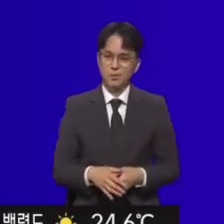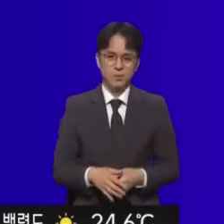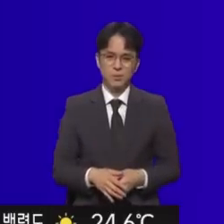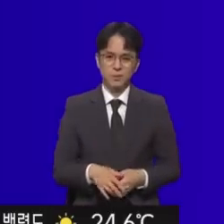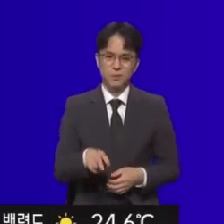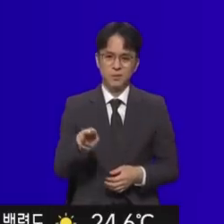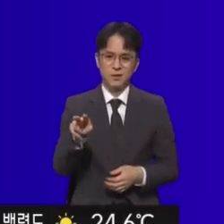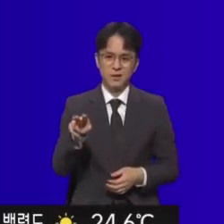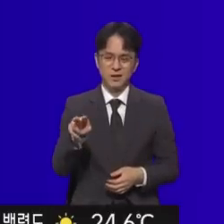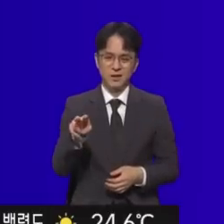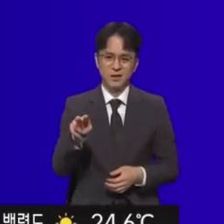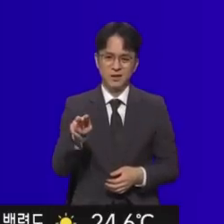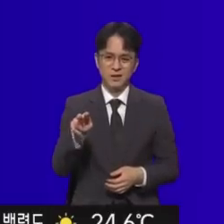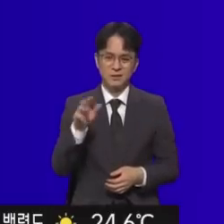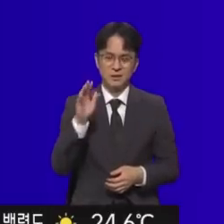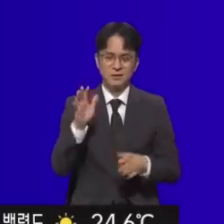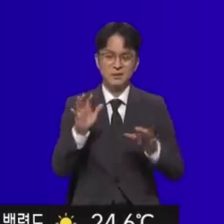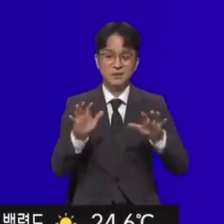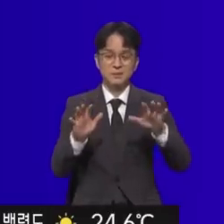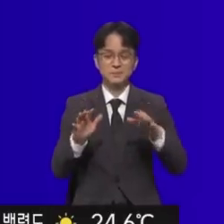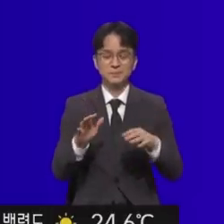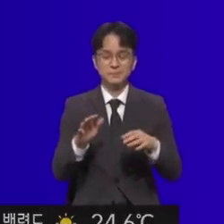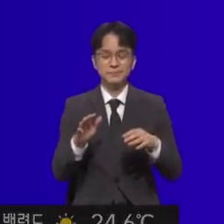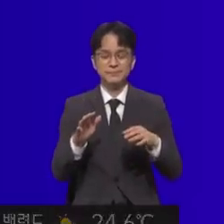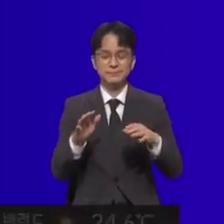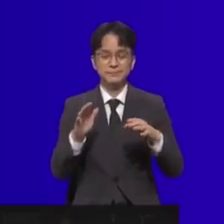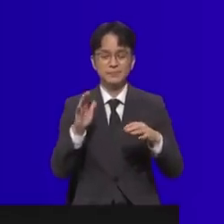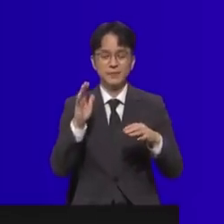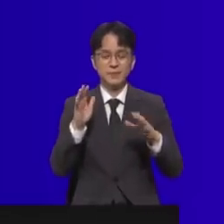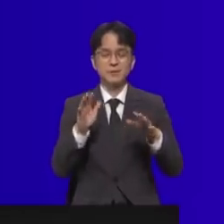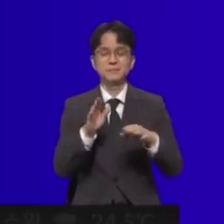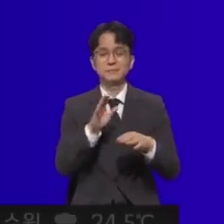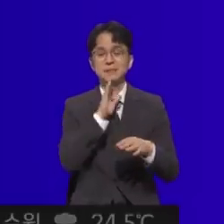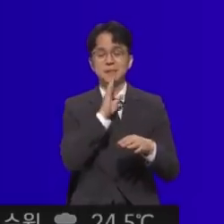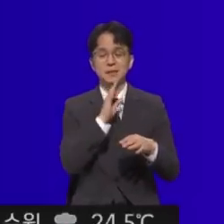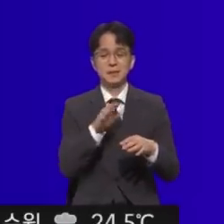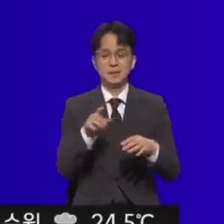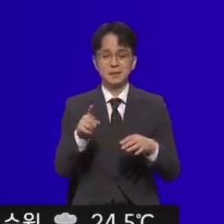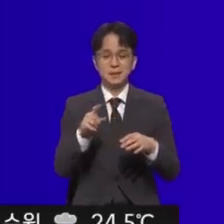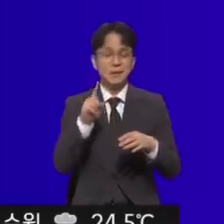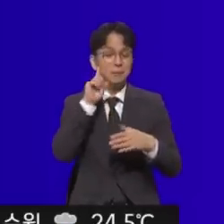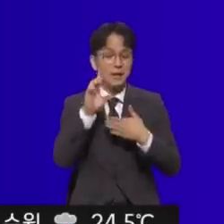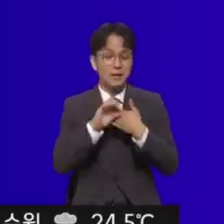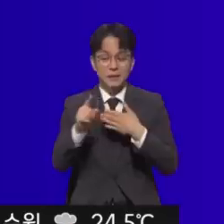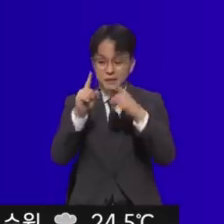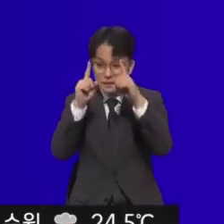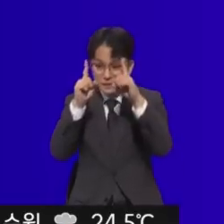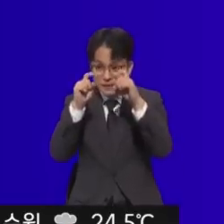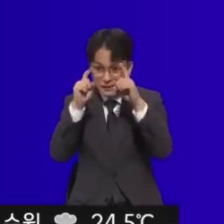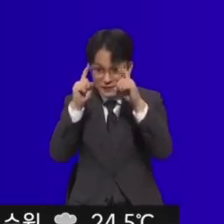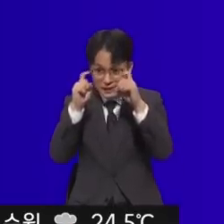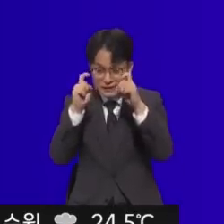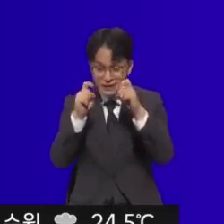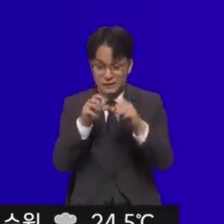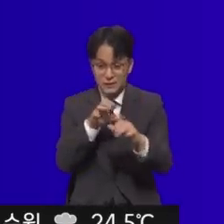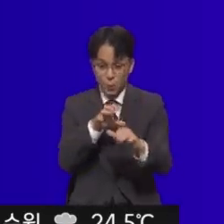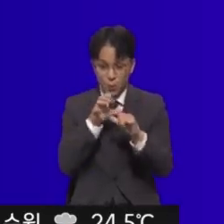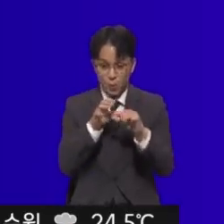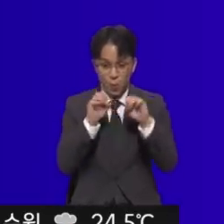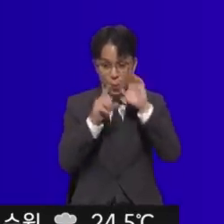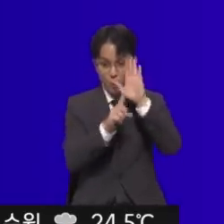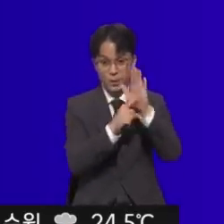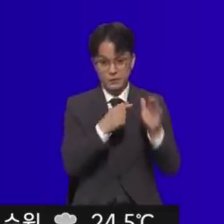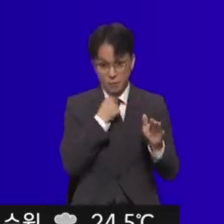그런 것 당연히 좋 니까 정말 이 사진은 쓰고 싶어 따라하면 초점이 될 것은 기세가 단